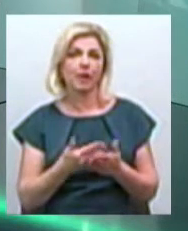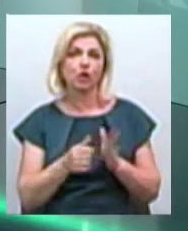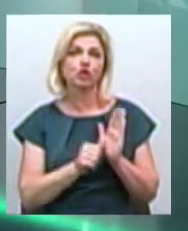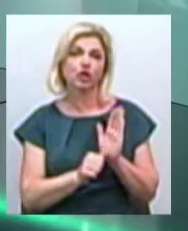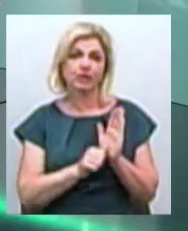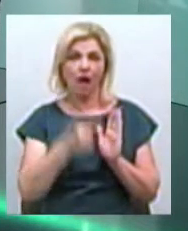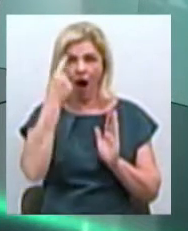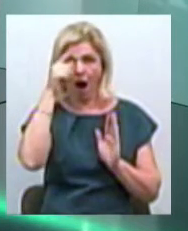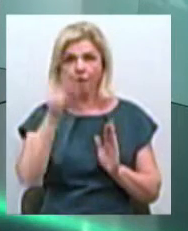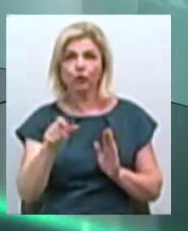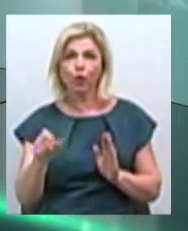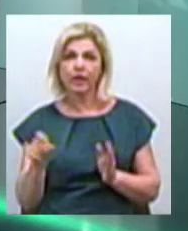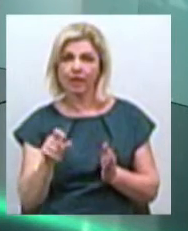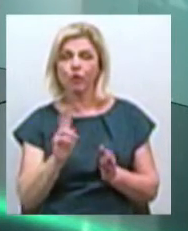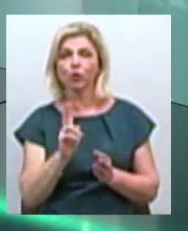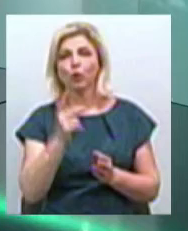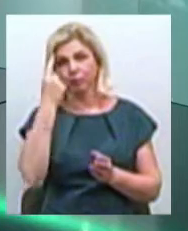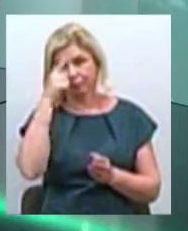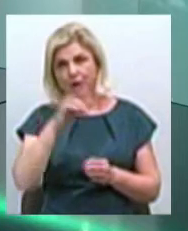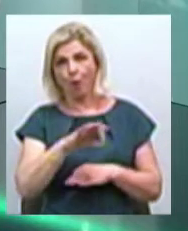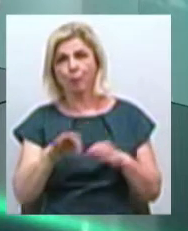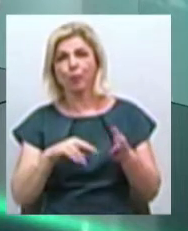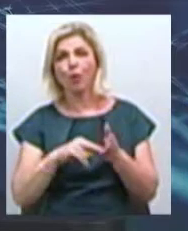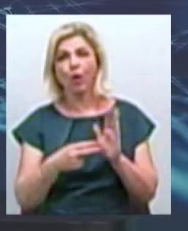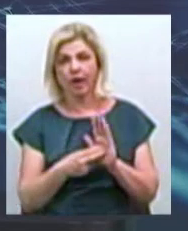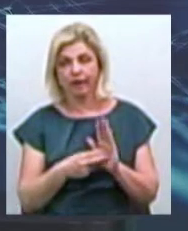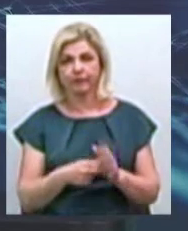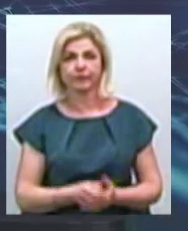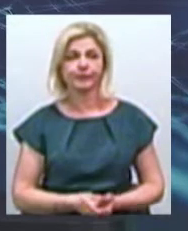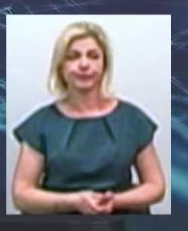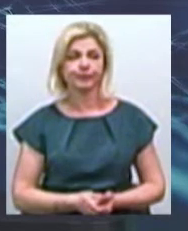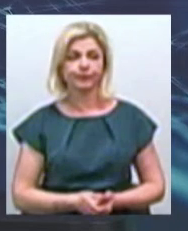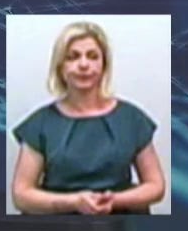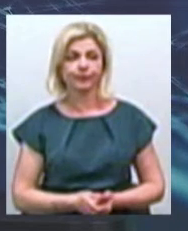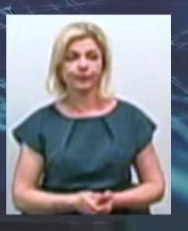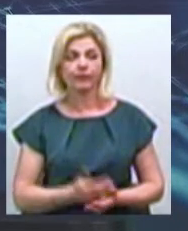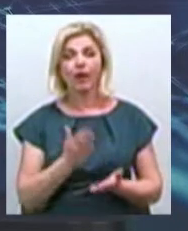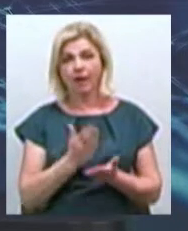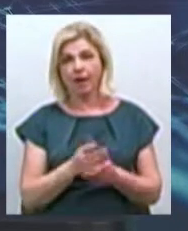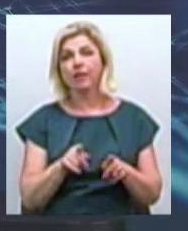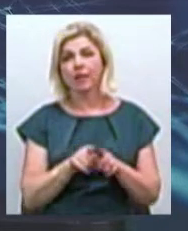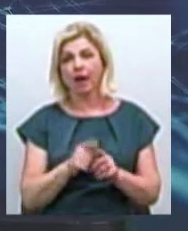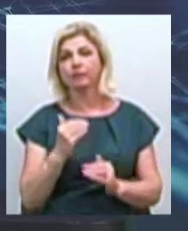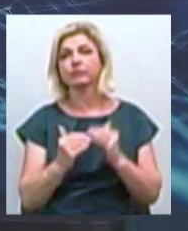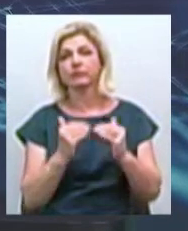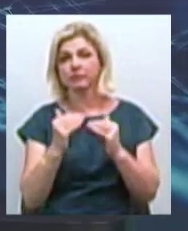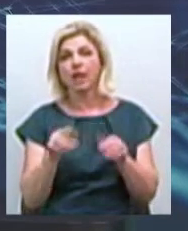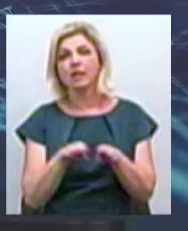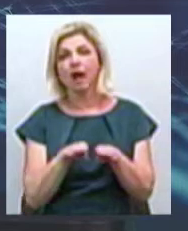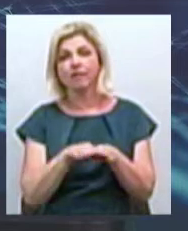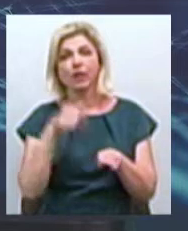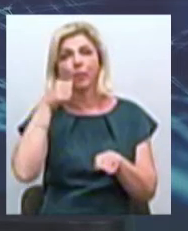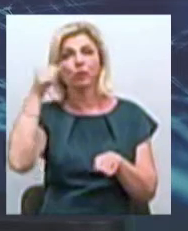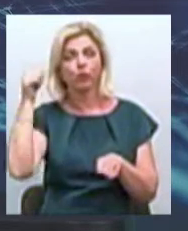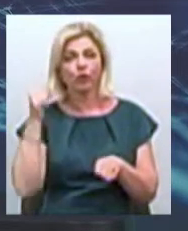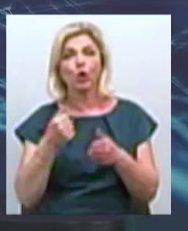60 авторів було залучено до подачі громадського бюджету. І є така тенденція, порівняно з минулорічним роком,